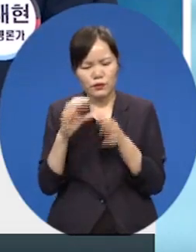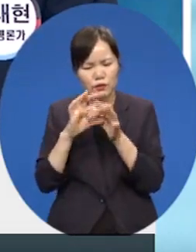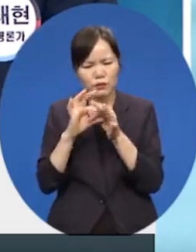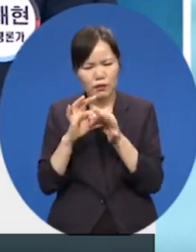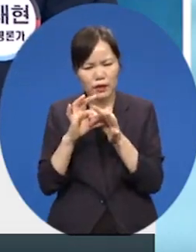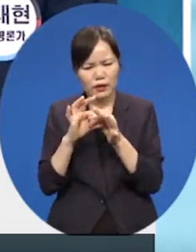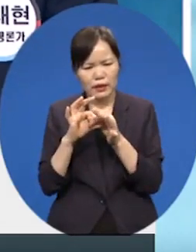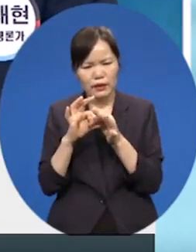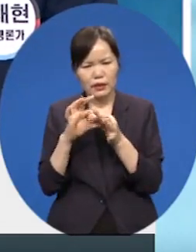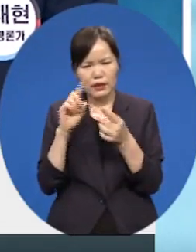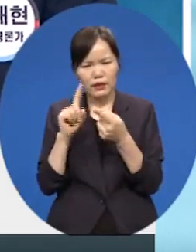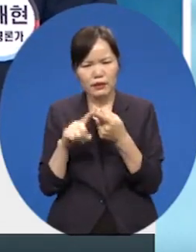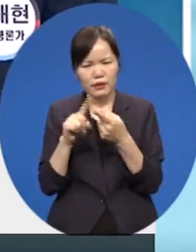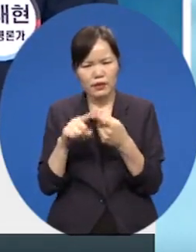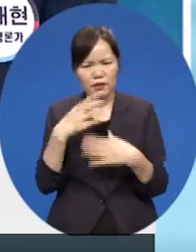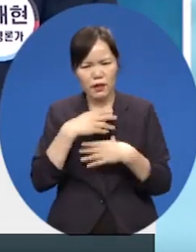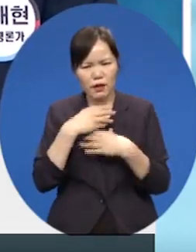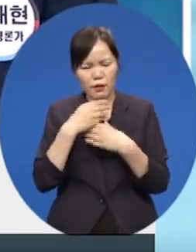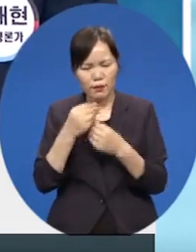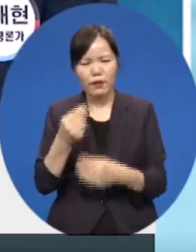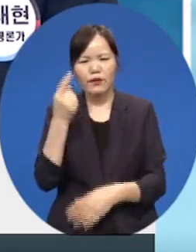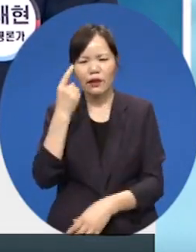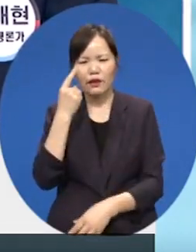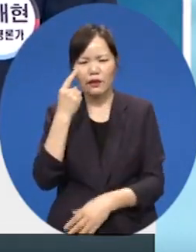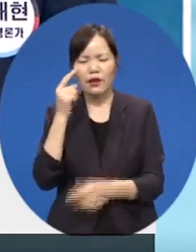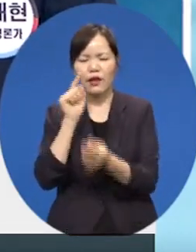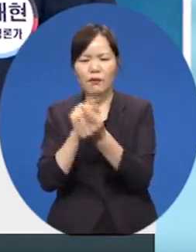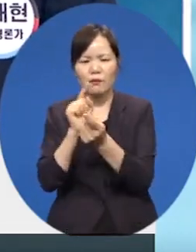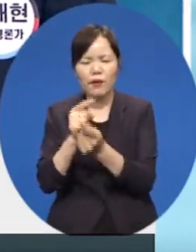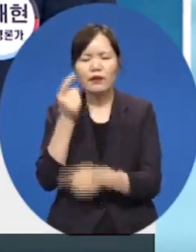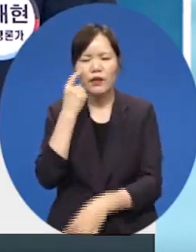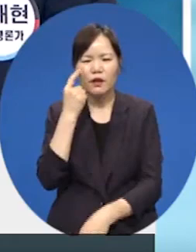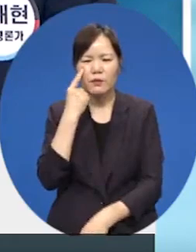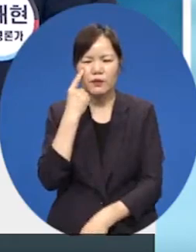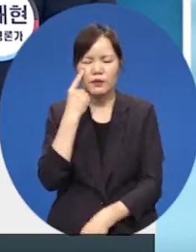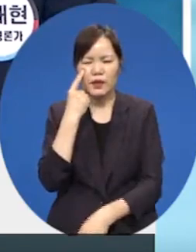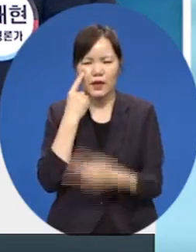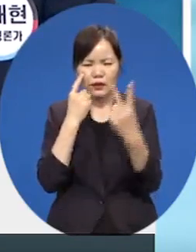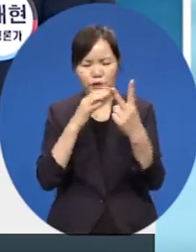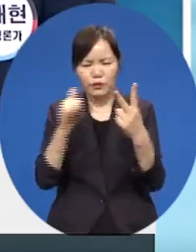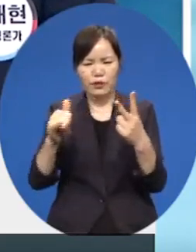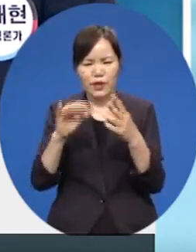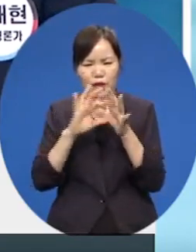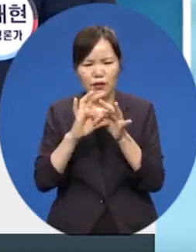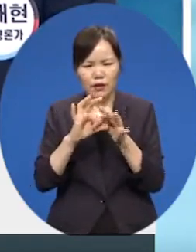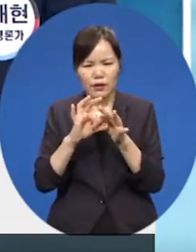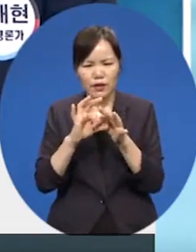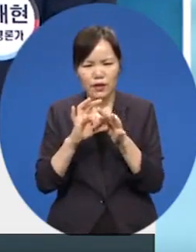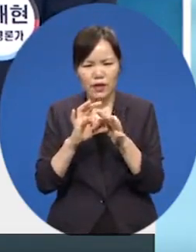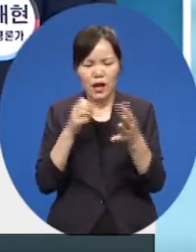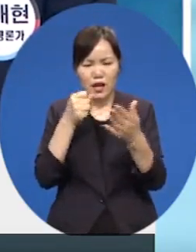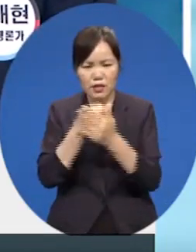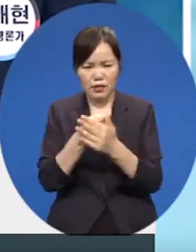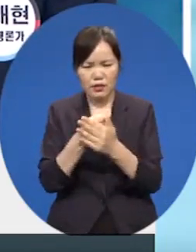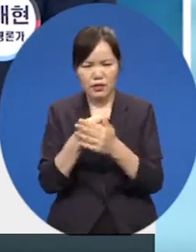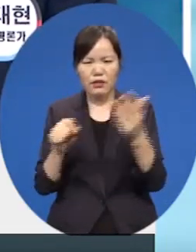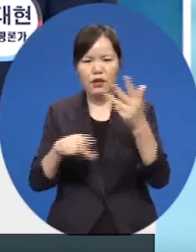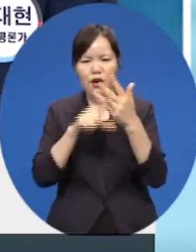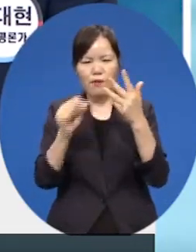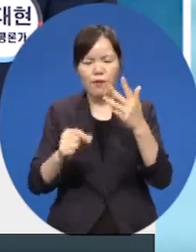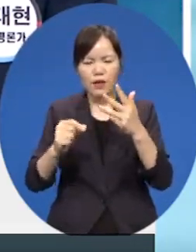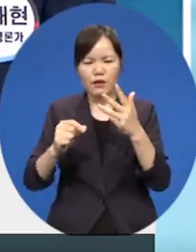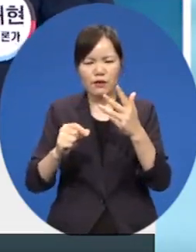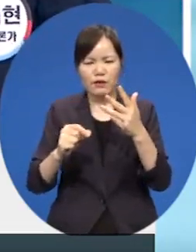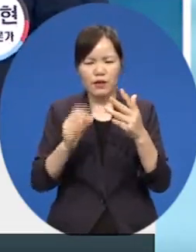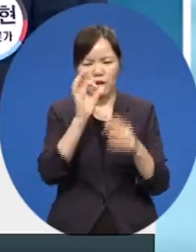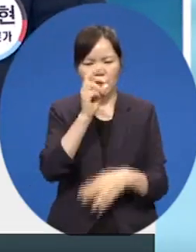설정만 조금 편안하게 좀 해보자. 뭐, 이런 정도. 이두 사람의 관계가 판가름이 나는 잣대는 8월 달에 윤석열이